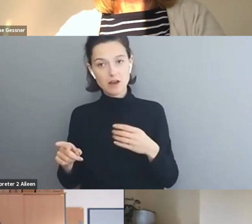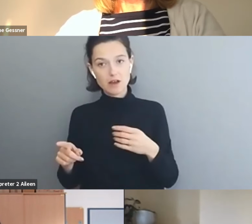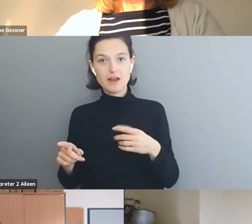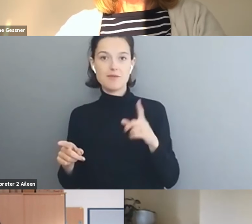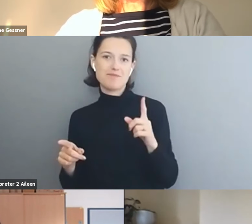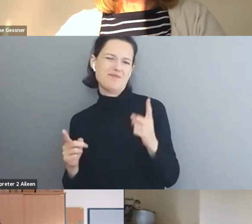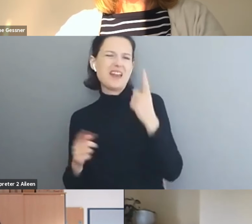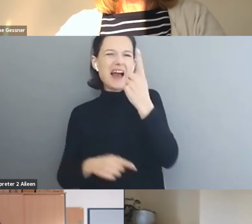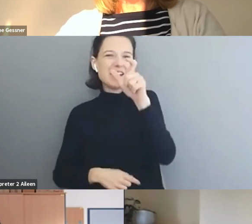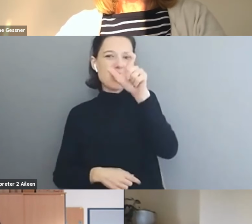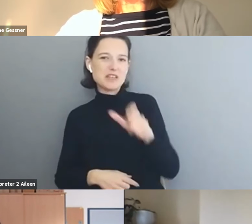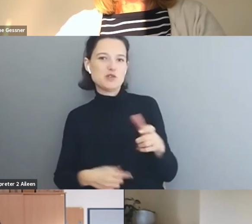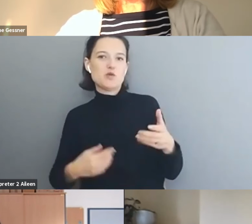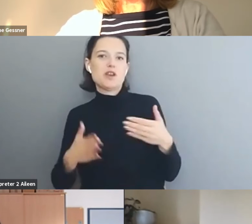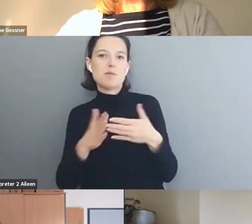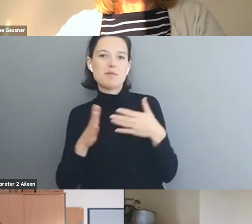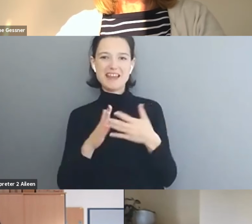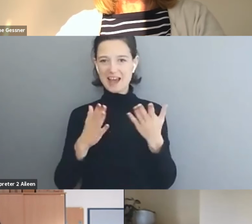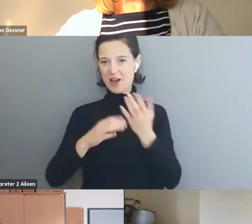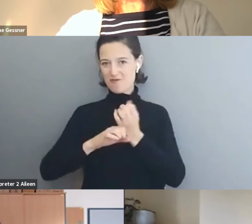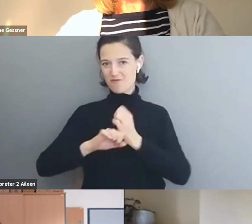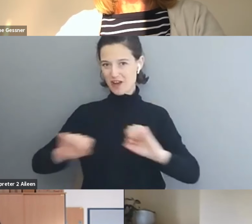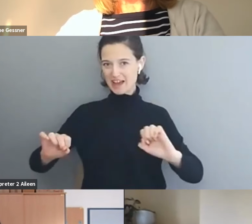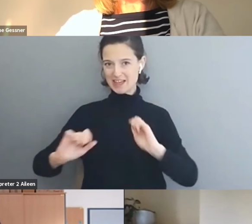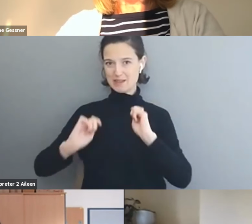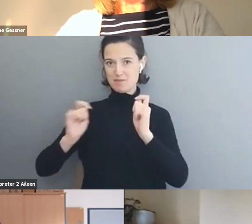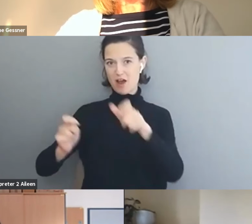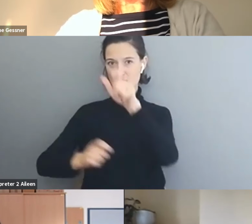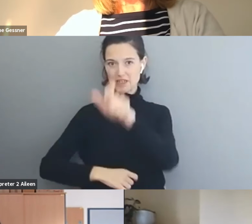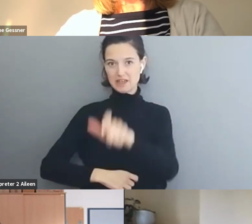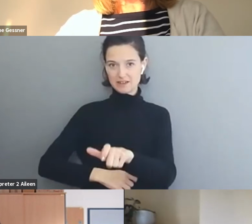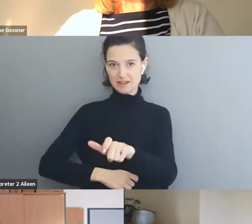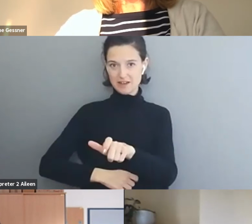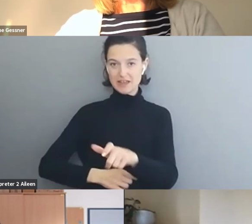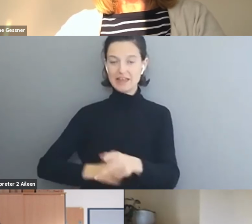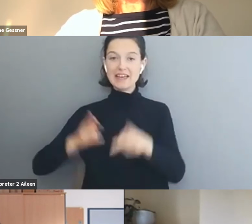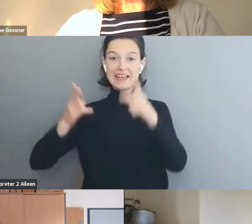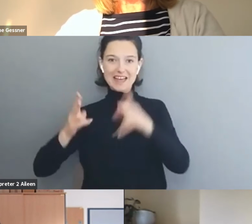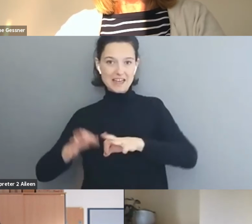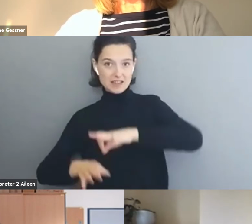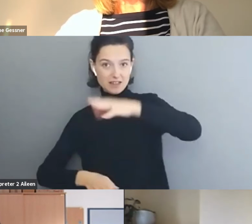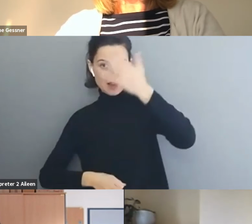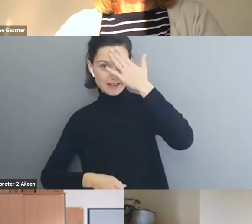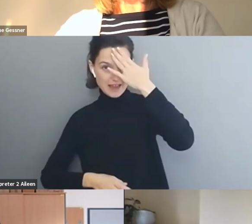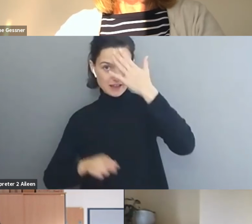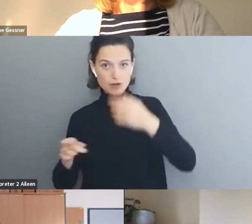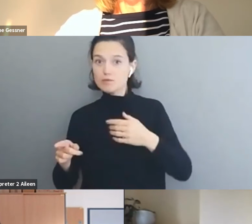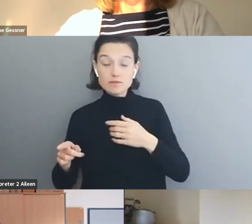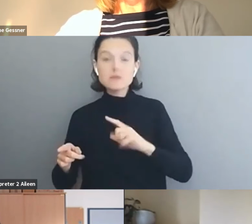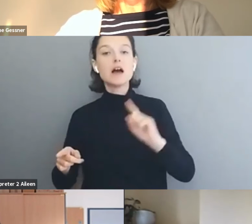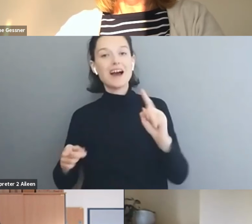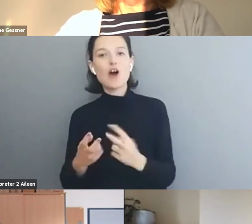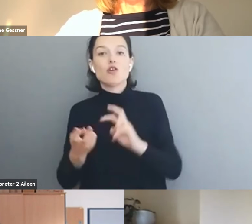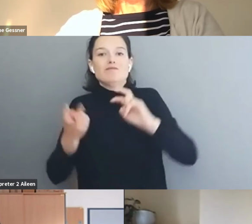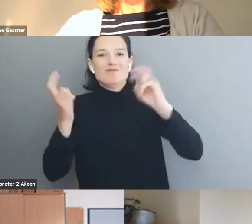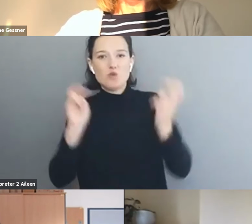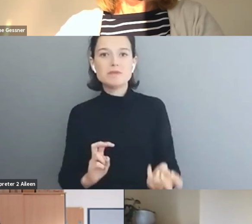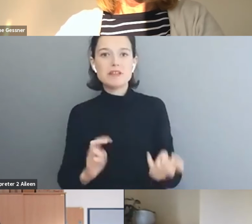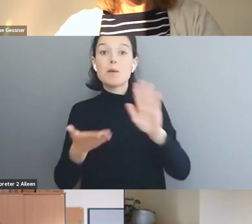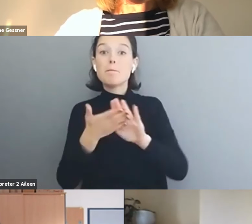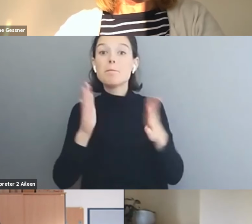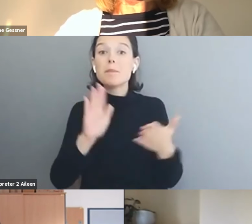Barrierefreiheitsbeauftragten hat, also einen Experten, der nicht nur die Richtlinien kennt, sondern diese tatsächlich auch umsetzen kann.